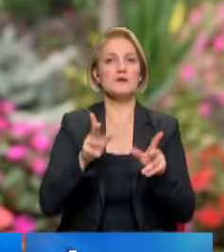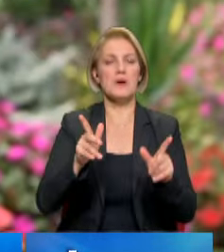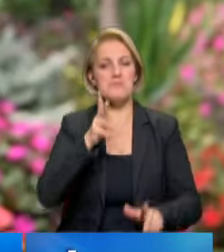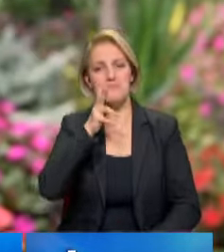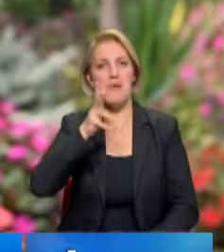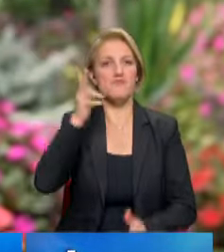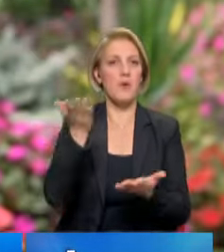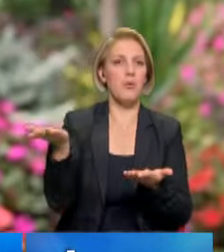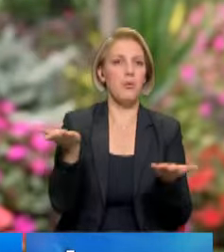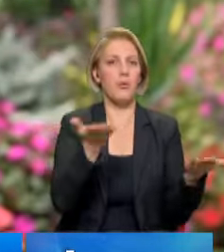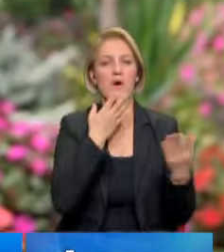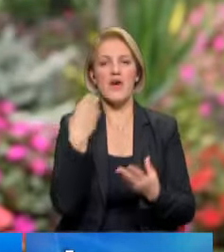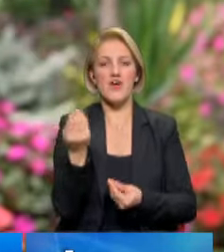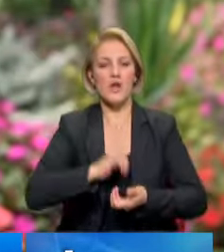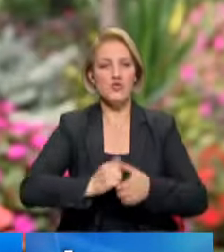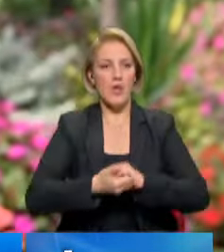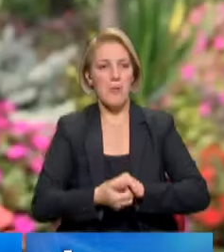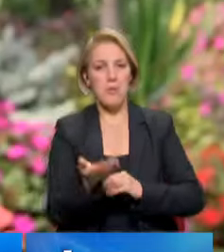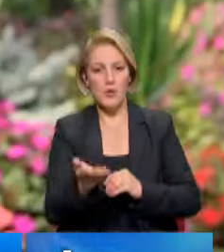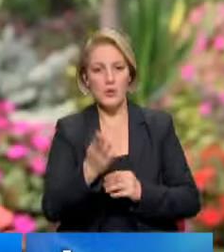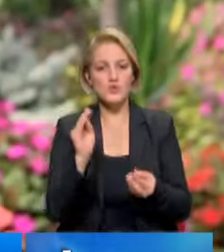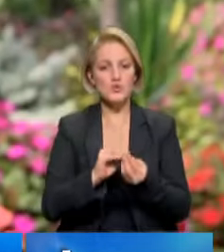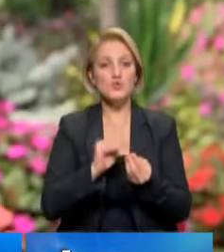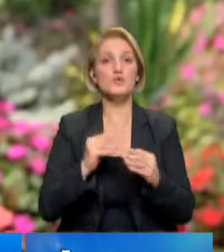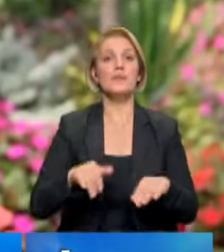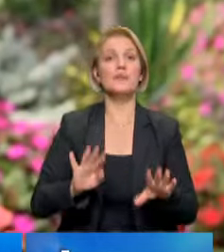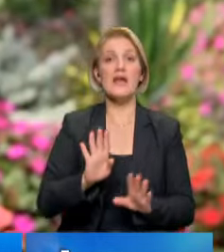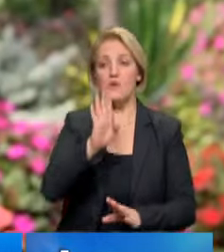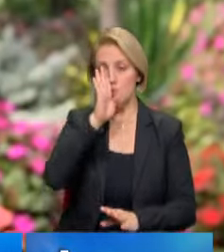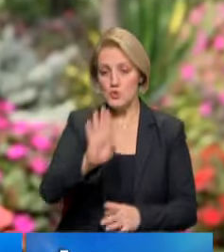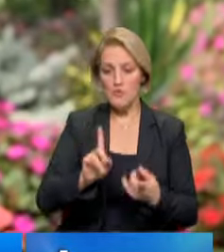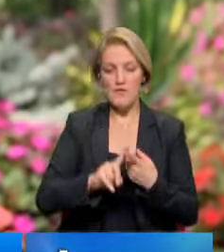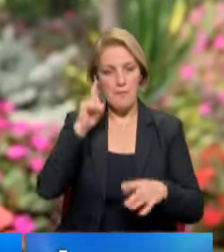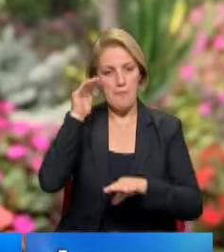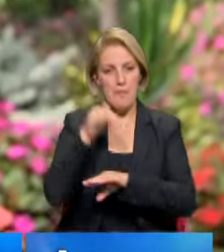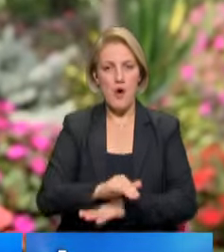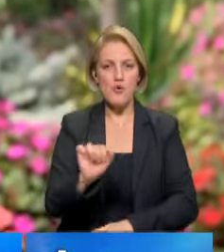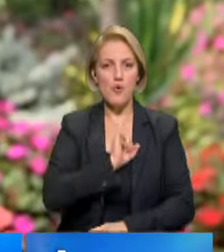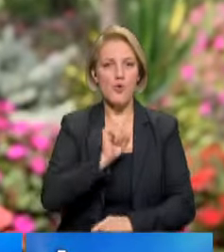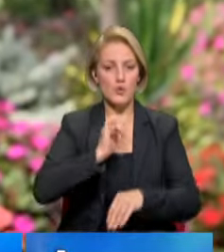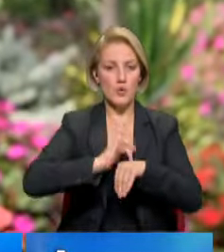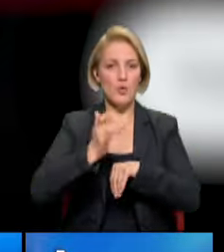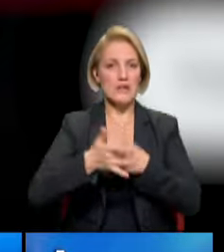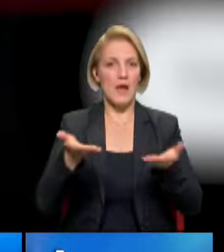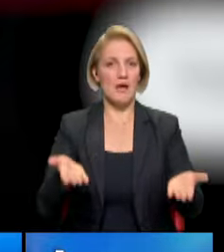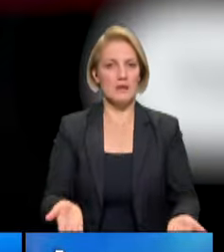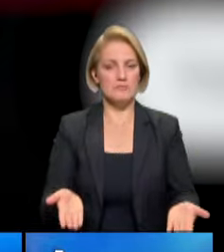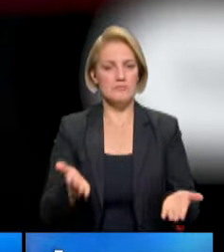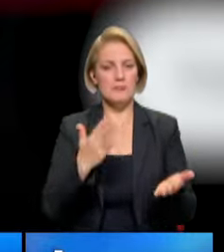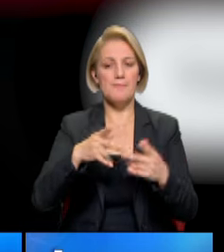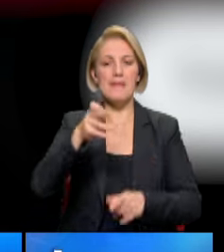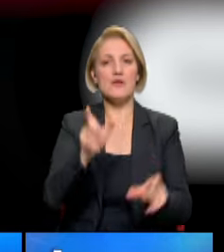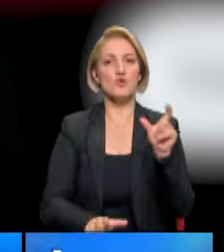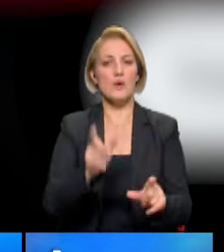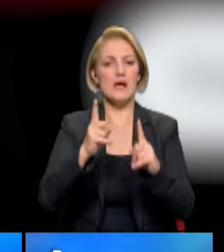Mafya cirit atıyor. Gençler çeteler kurmuş. Suçlunun değil, dürüstün ve mağdurun korktuğu bir ülke haline geldi. Artan